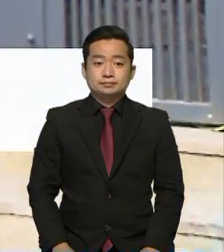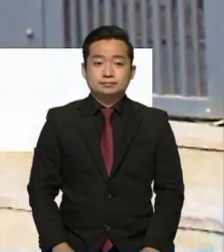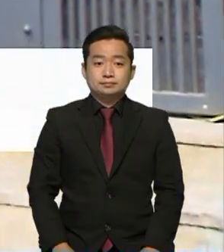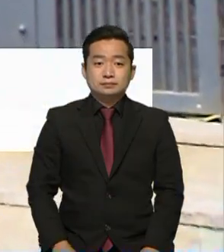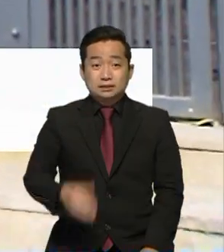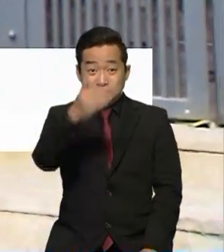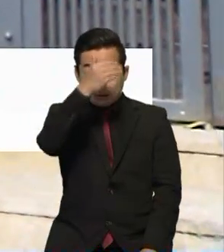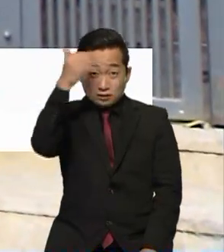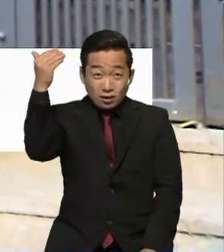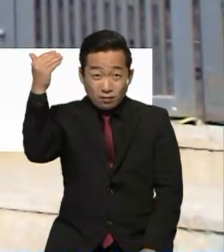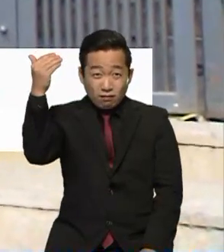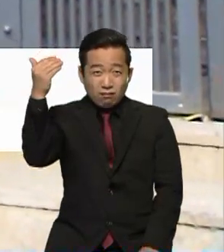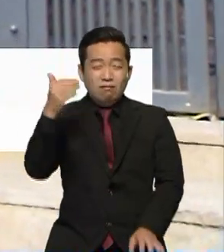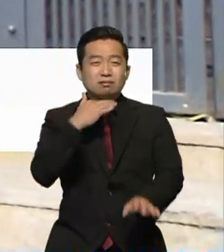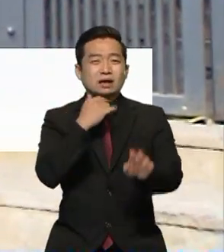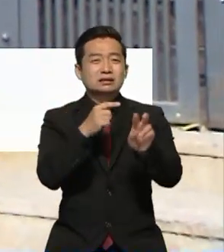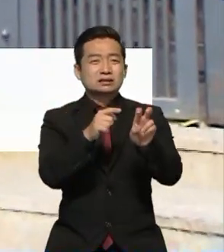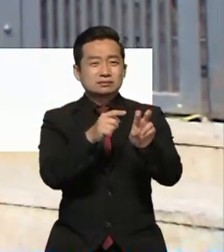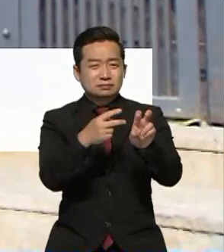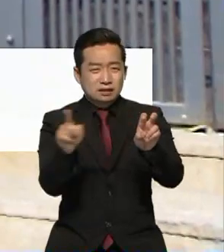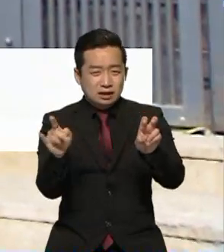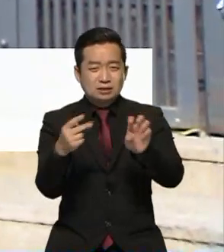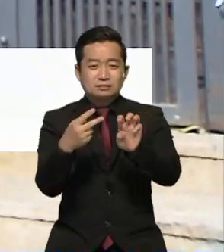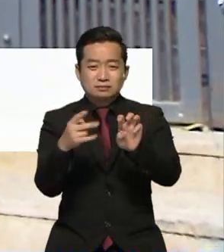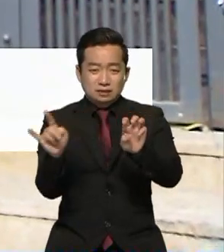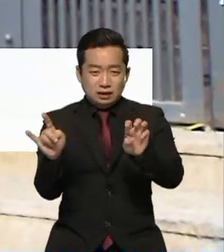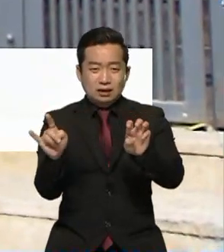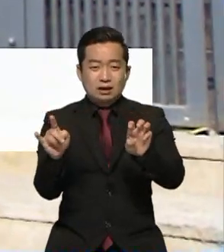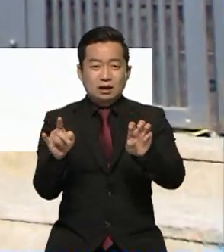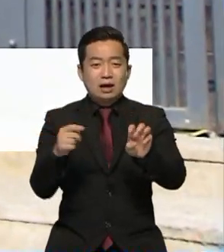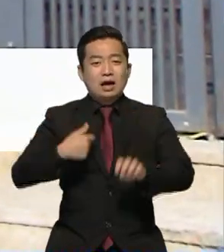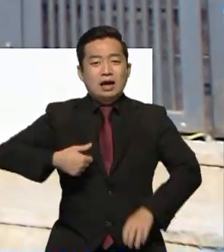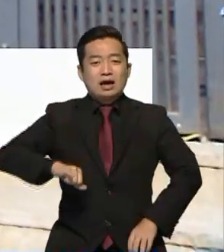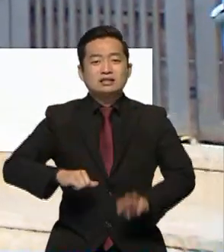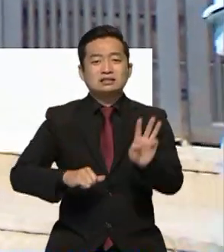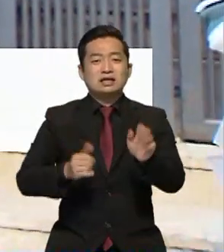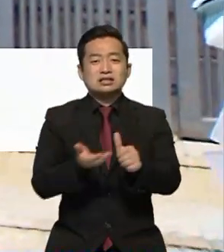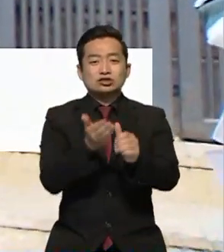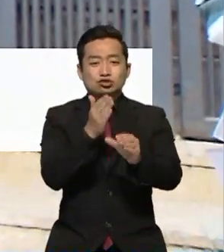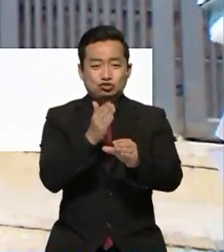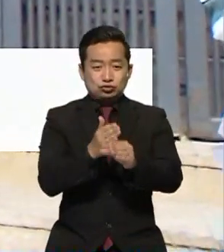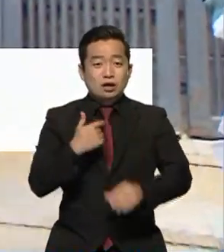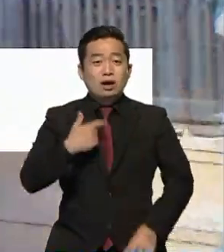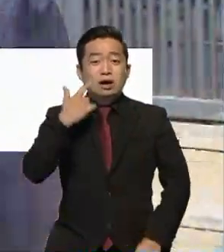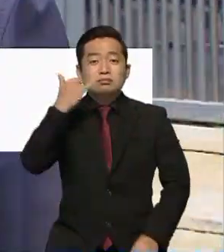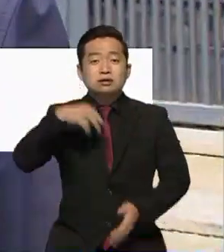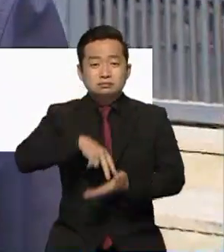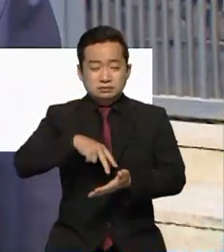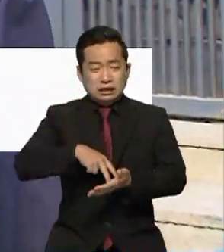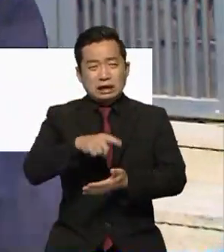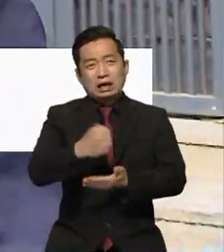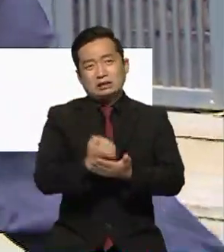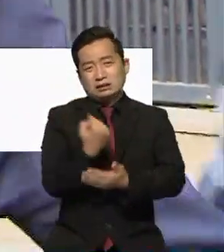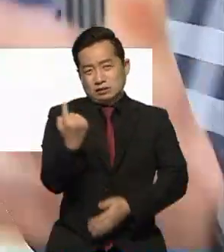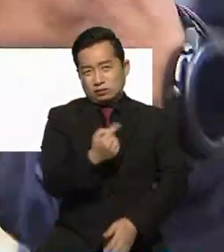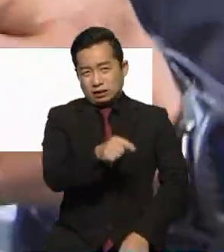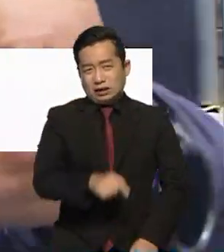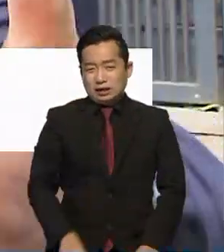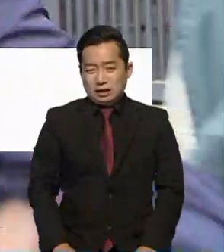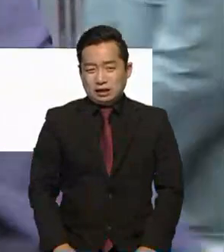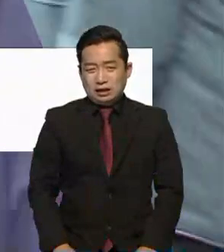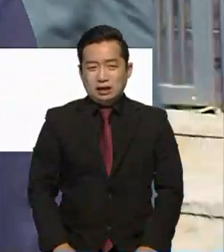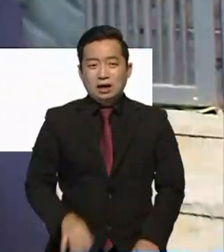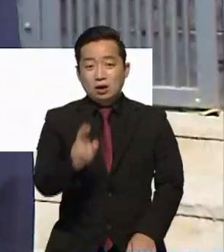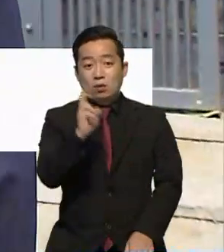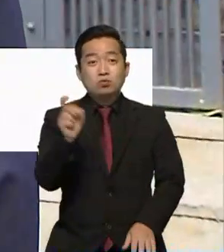20대, 30대 지금까지 지금 애가 셋을 키우고 있는 입장에서 안타까워서 왔어요. 용기를 내서 한번 왔는데 오늘 오후에 이제 이거 여기 열고